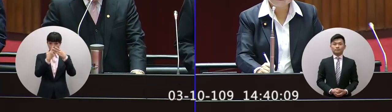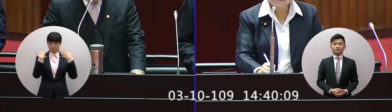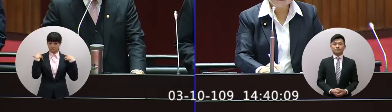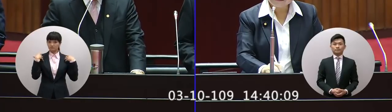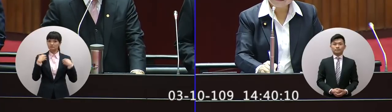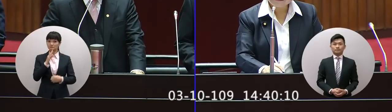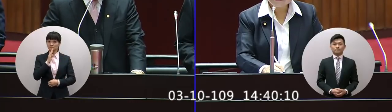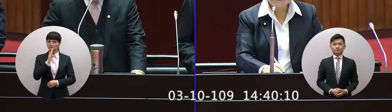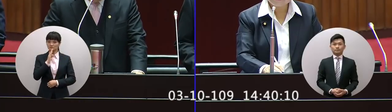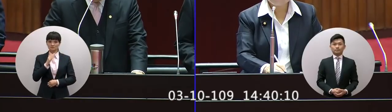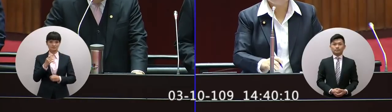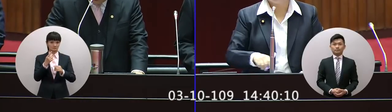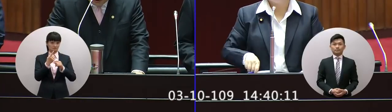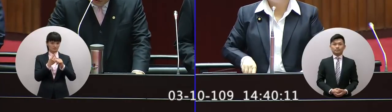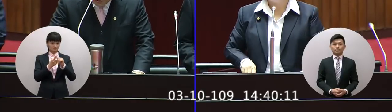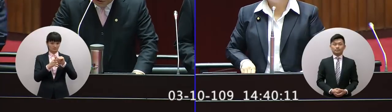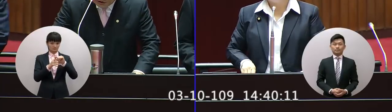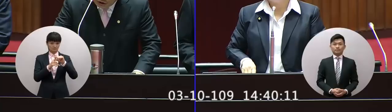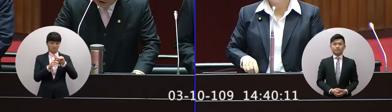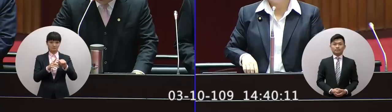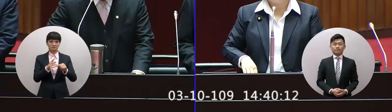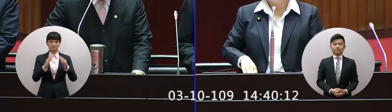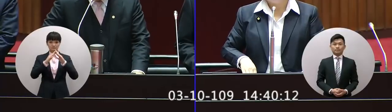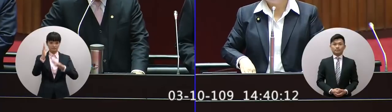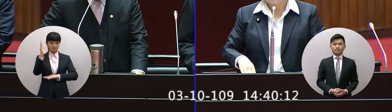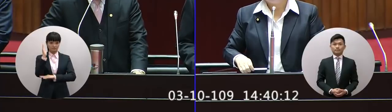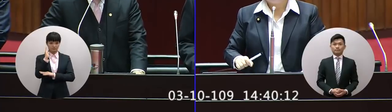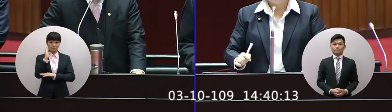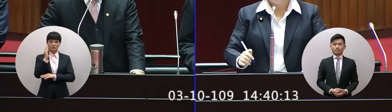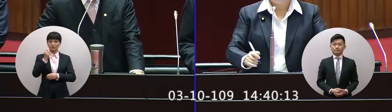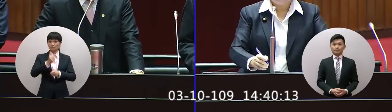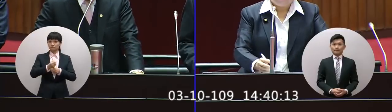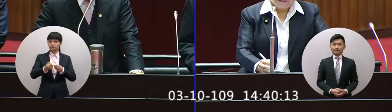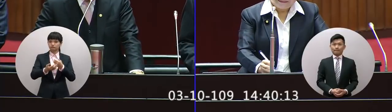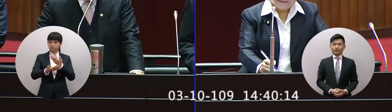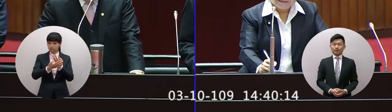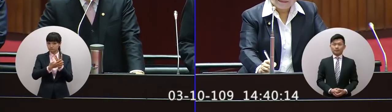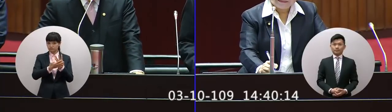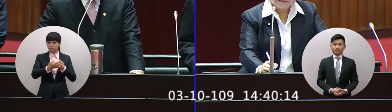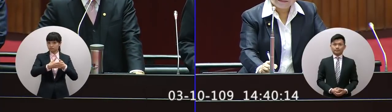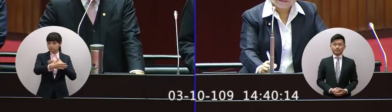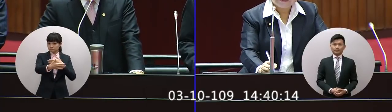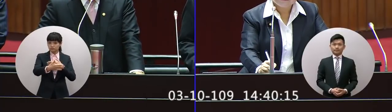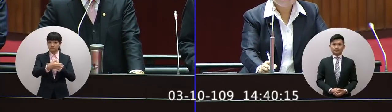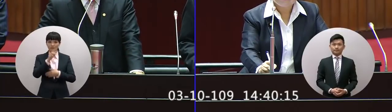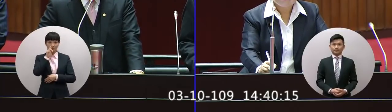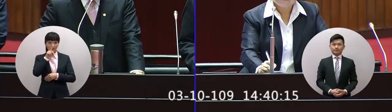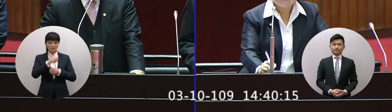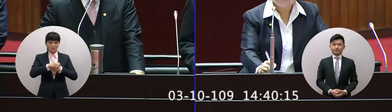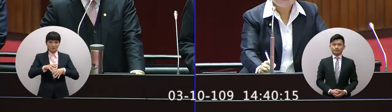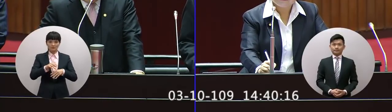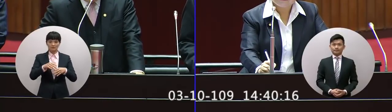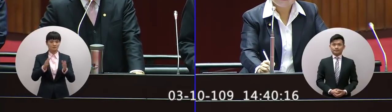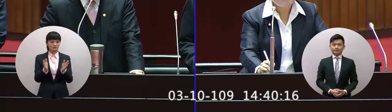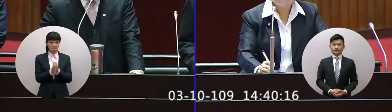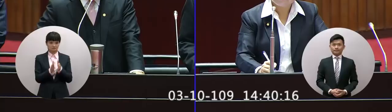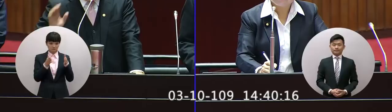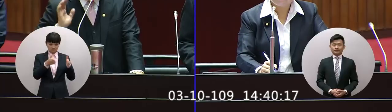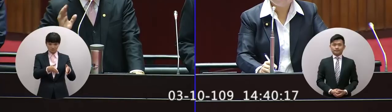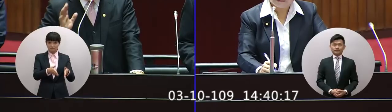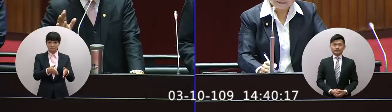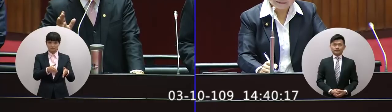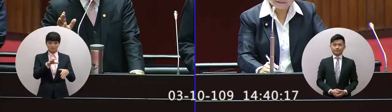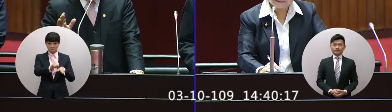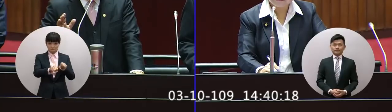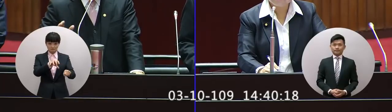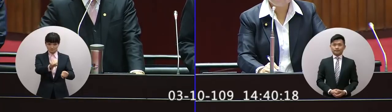业瑕疵的地方都有一一指出，所以对于中火，其实大